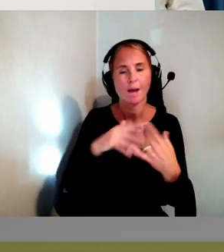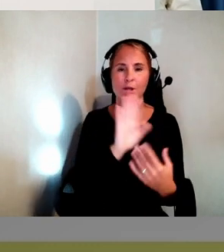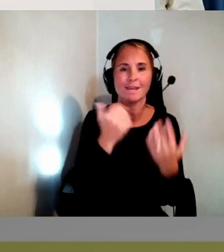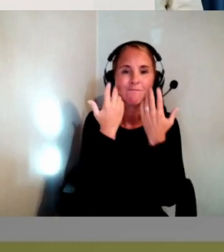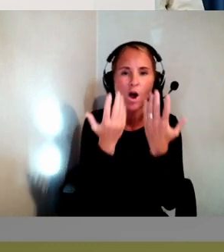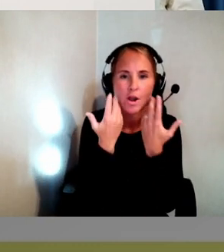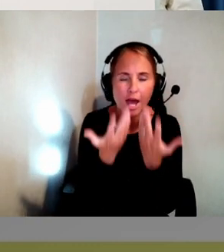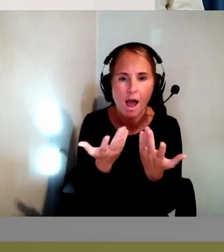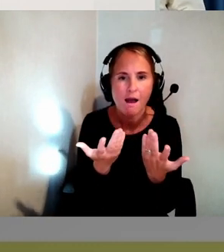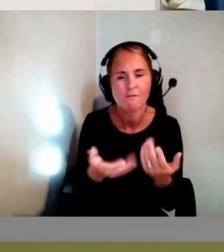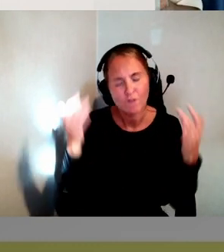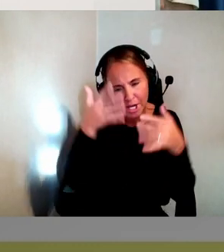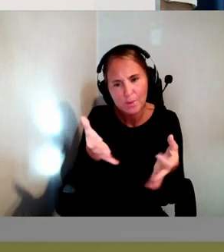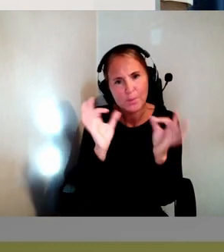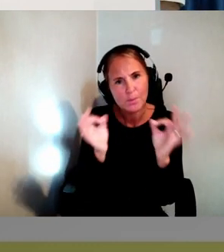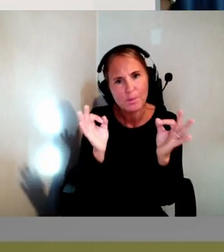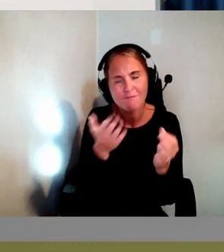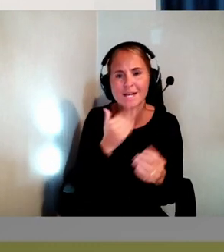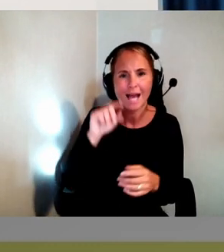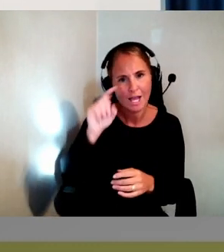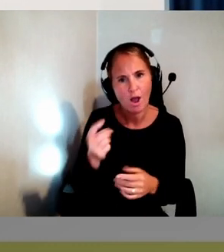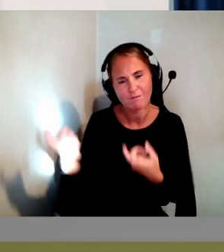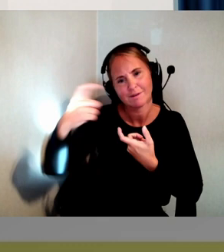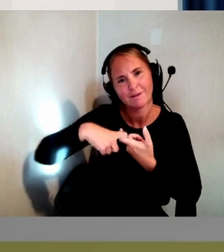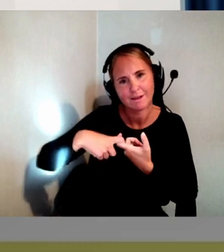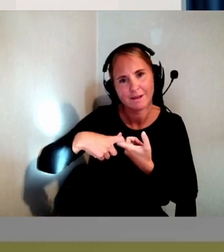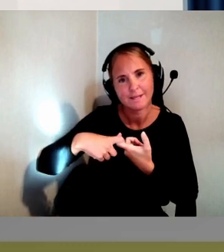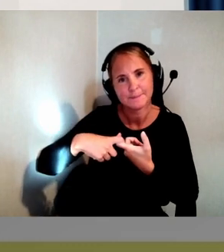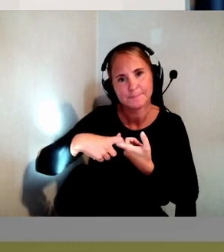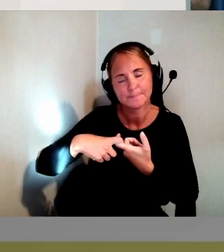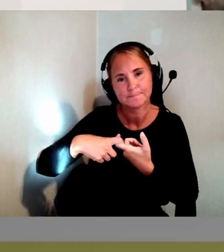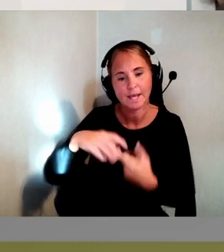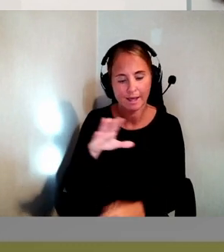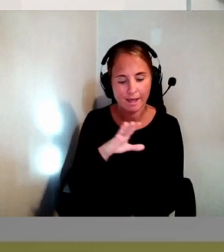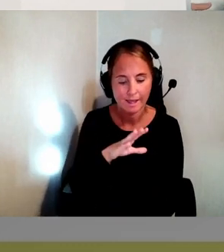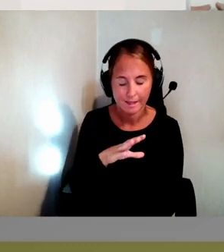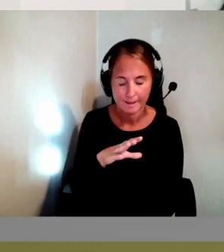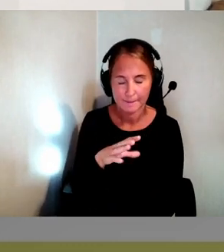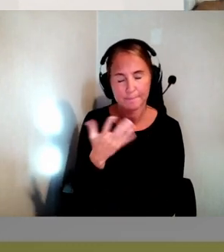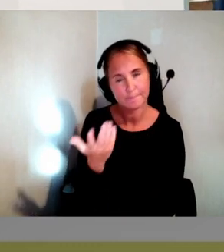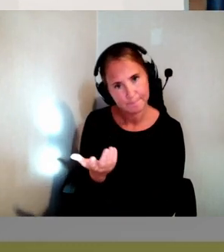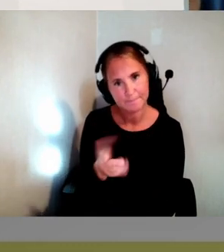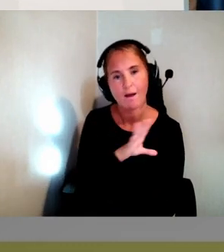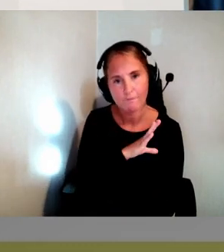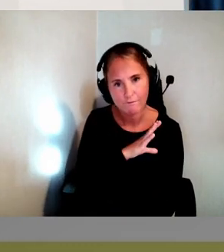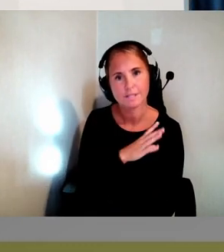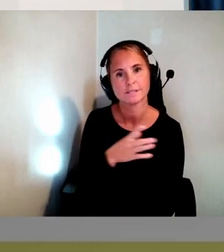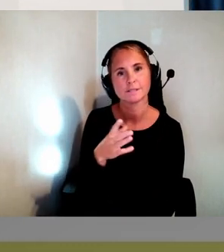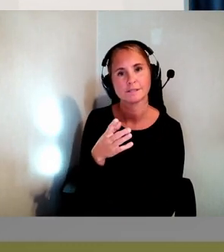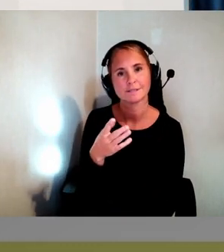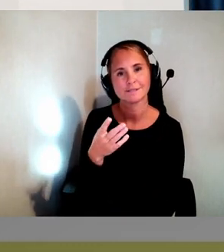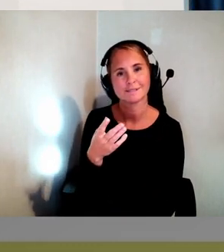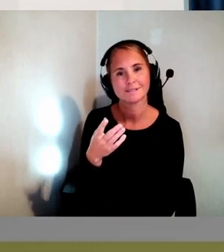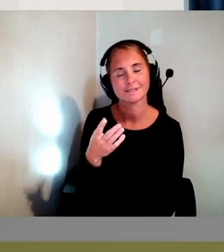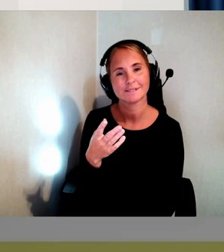vardag Eh det finns ju då Eh en massa eh så att